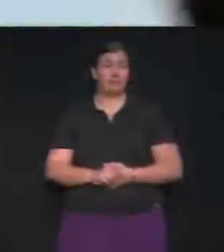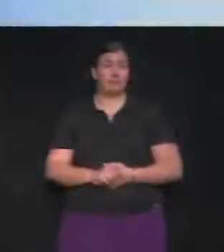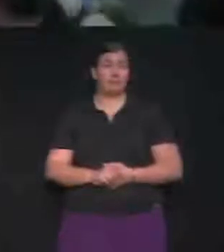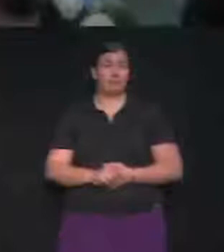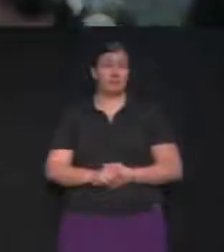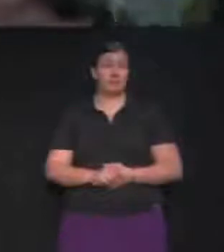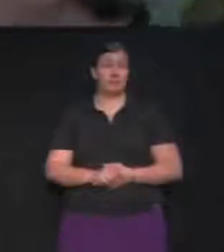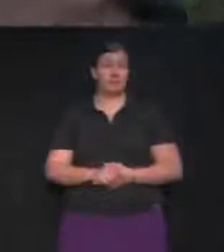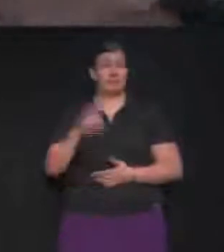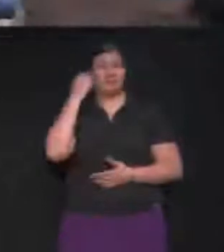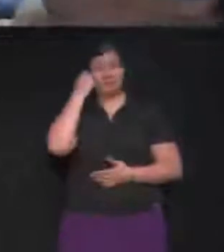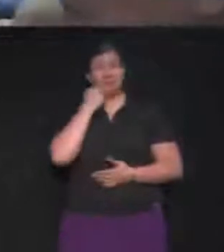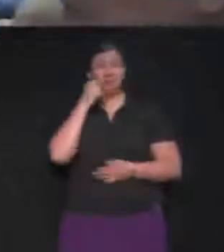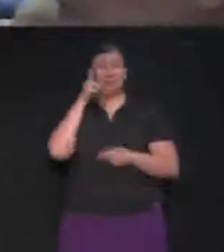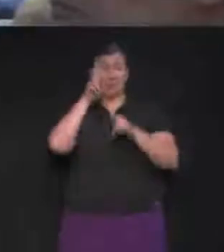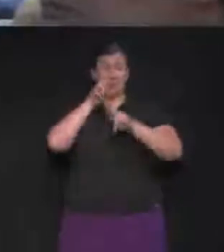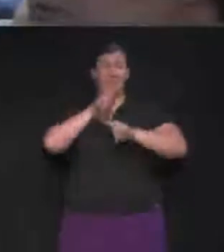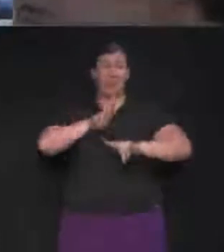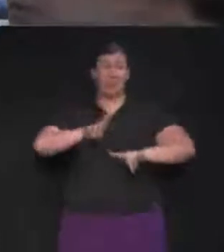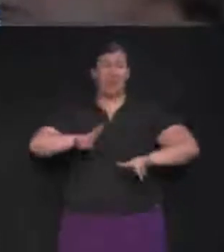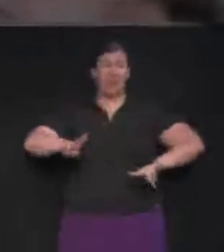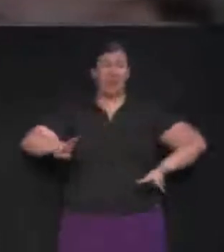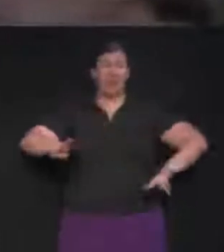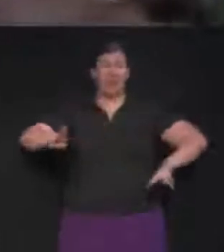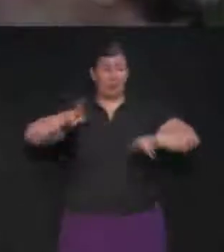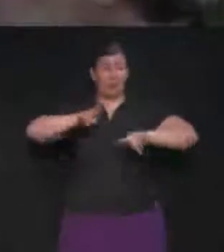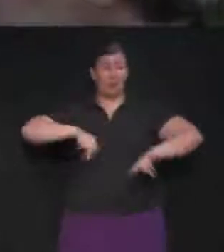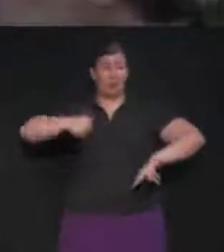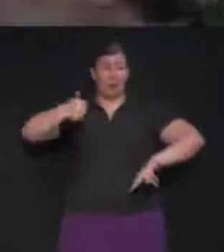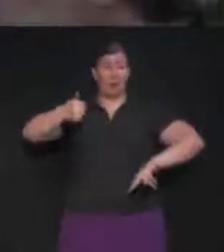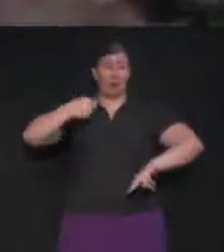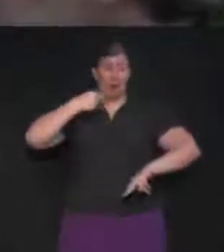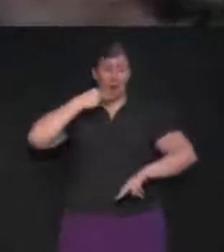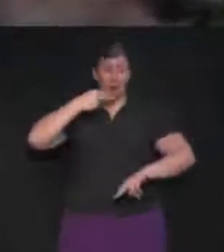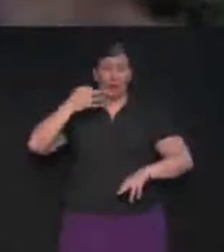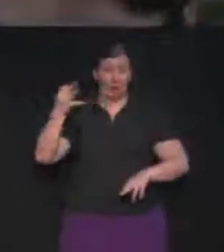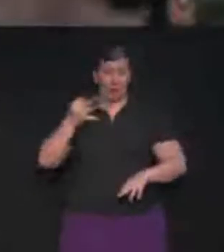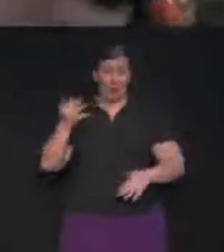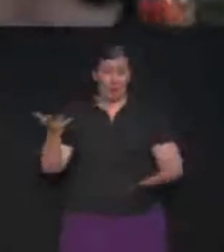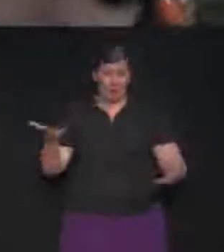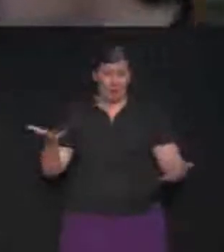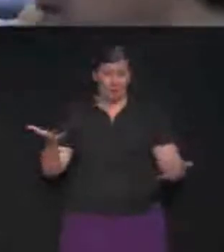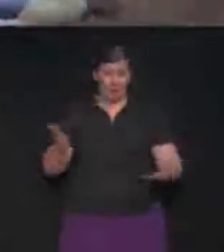leute bleibt mal ganz ruhig hier steht noch eine Antwort aus